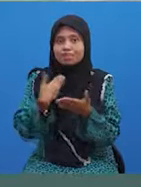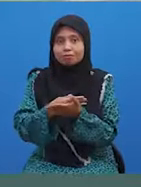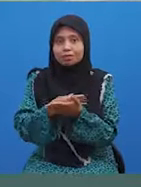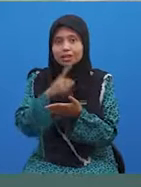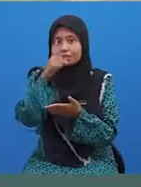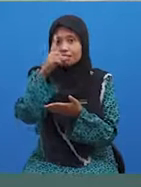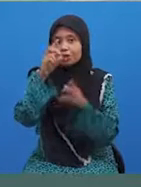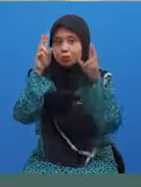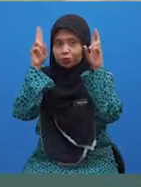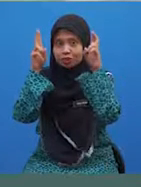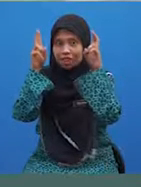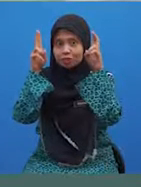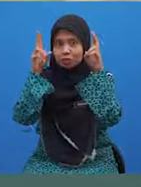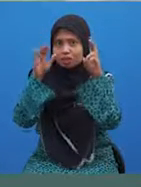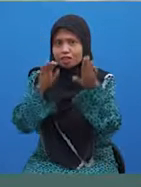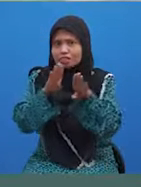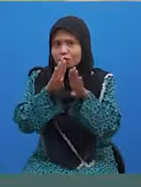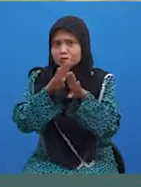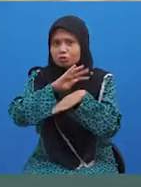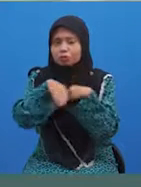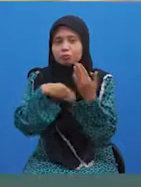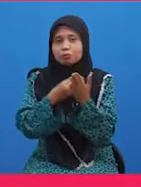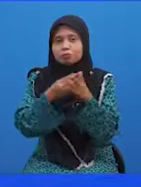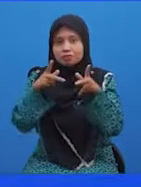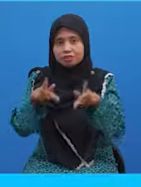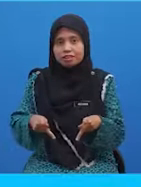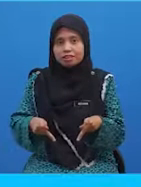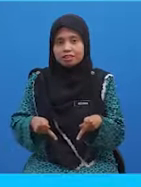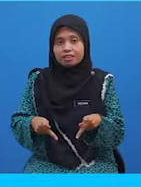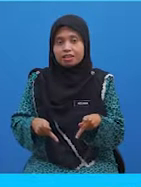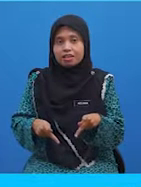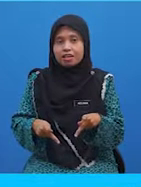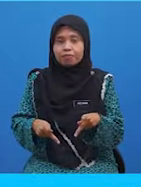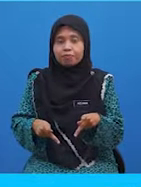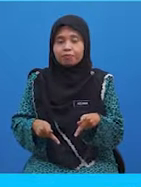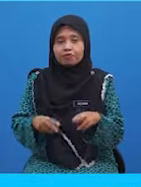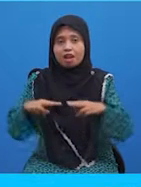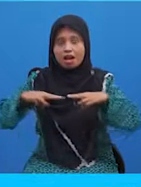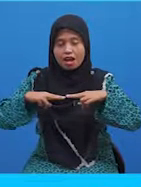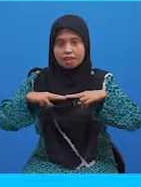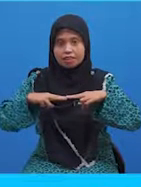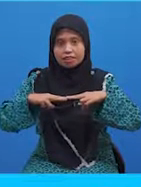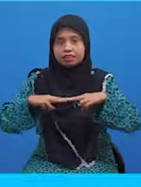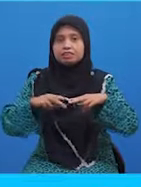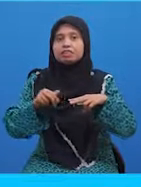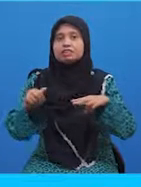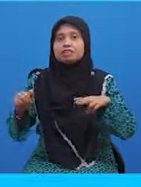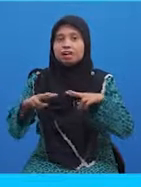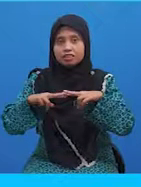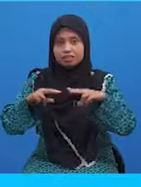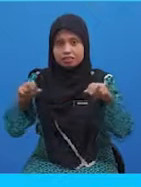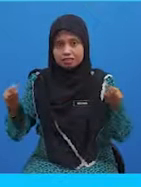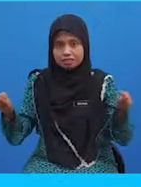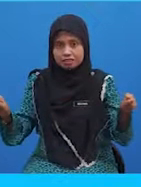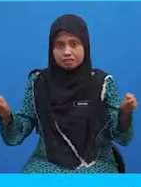satu topik yang sangat digeruni oleh pelajar, iaitu analisis kesalahan tata bahasa.